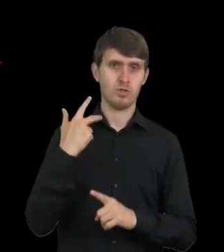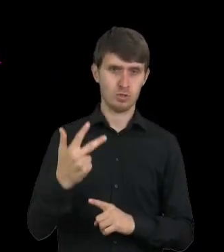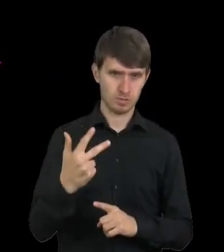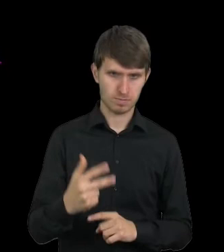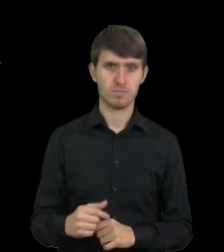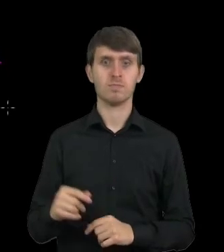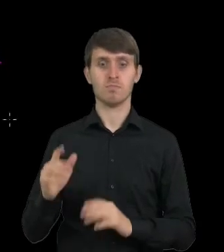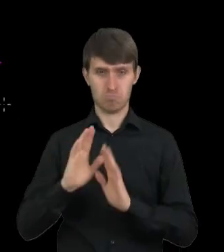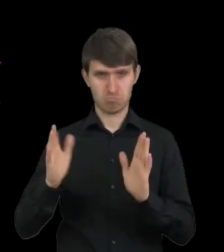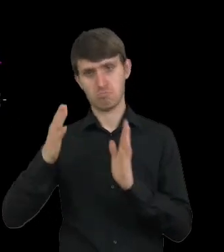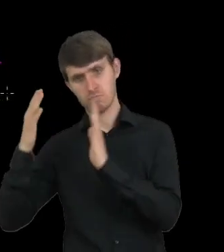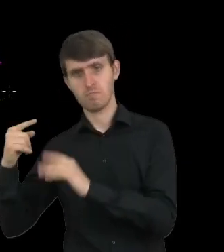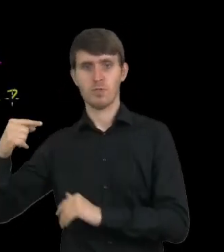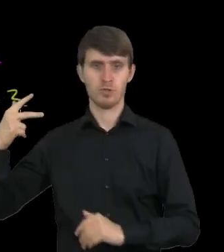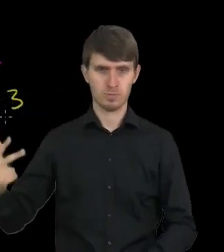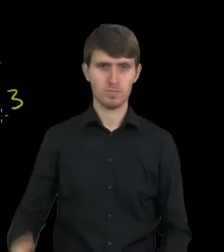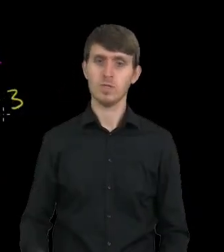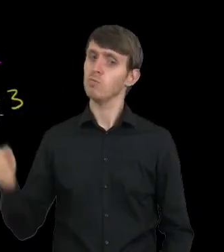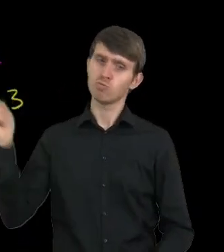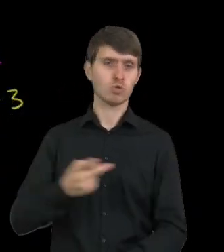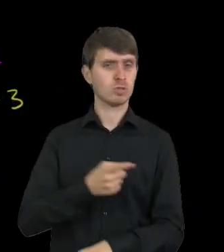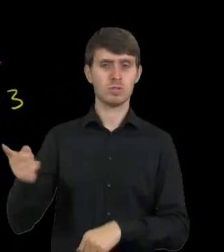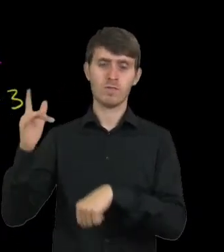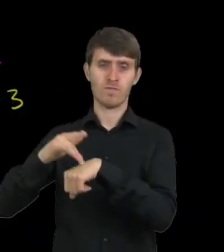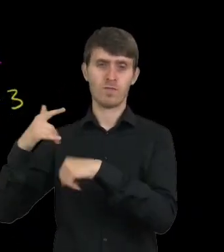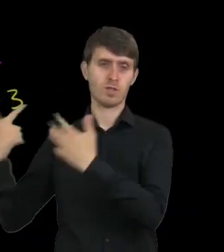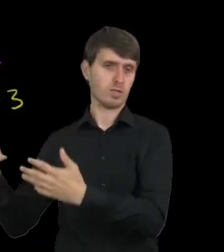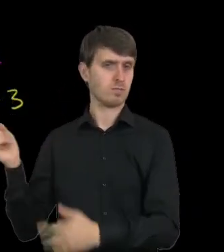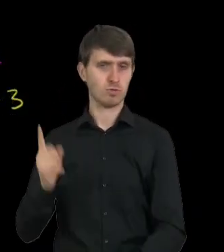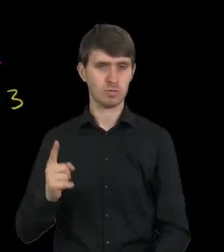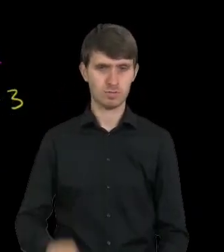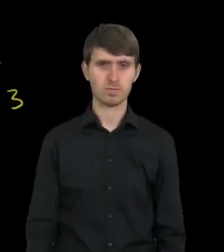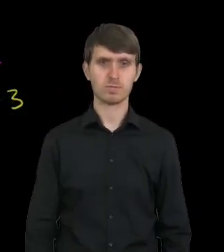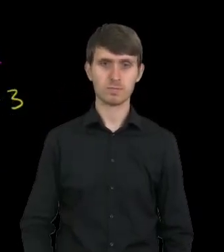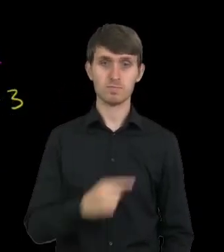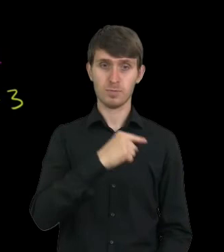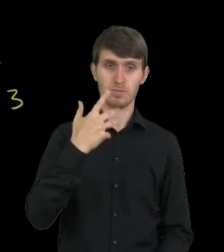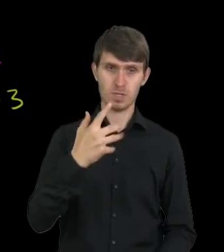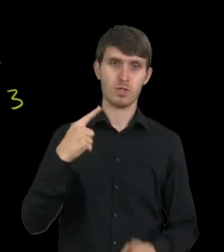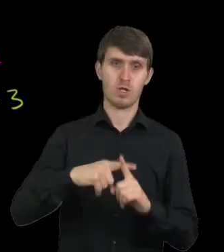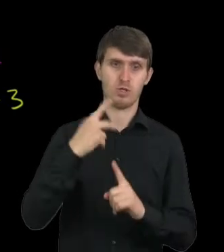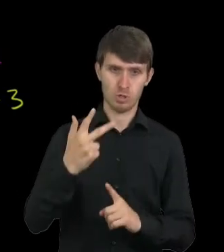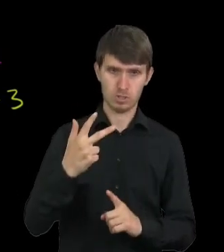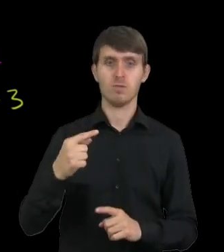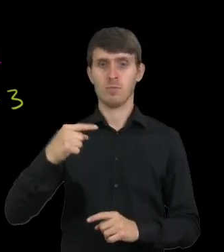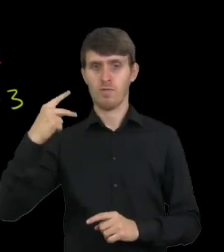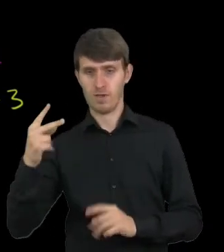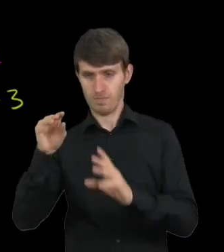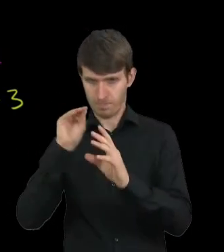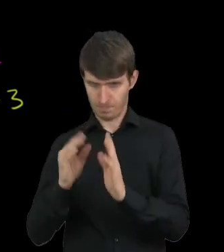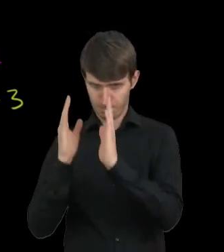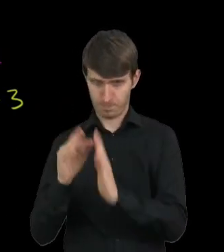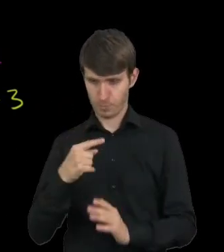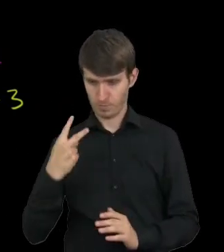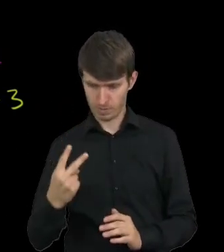minus 5 dodać 3 odjąć 3 musi być równe 7. Minus 5 dodać 3 równa się